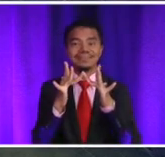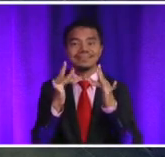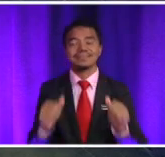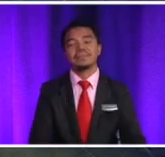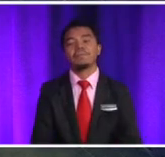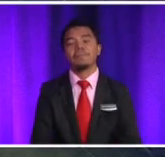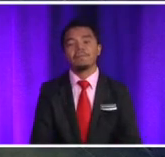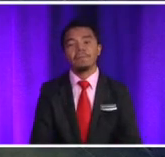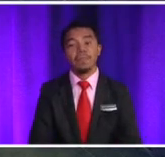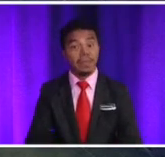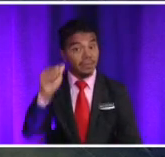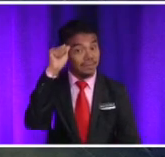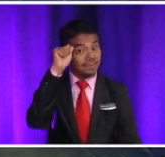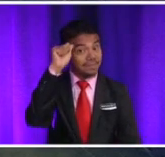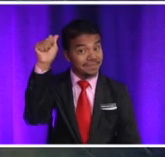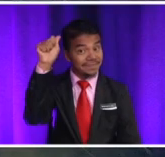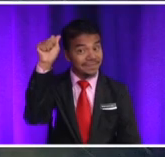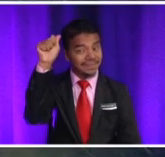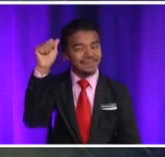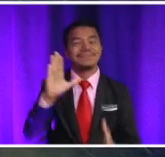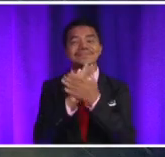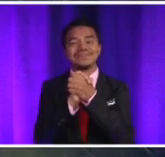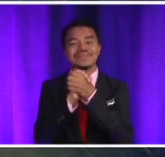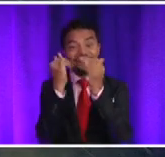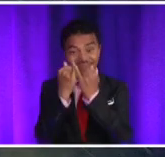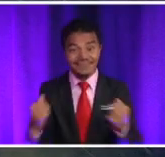Assalamualaikum salam sejahtera hai